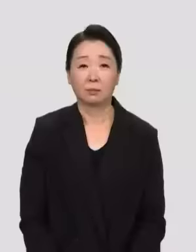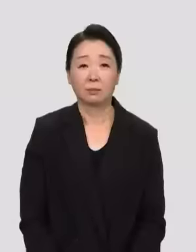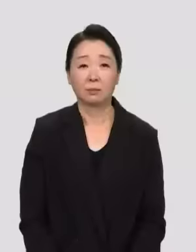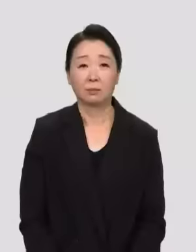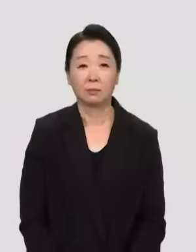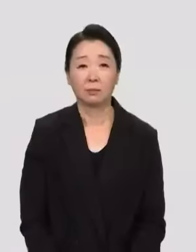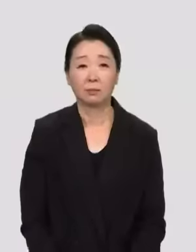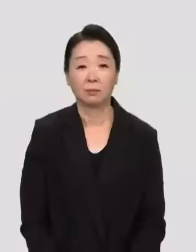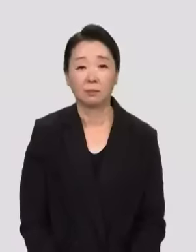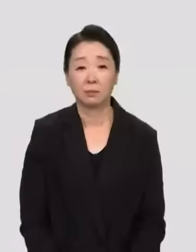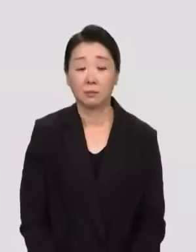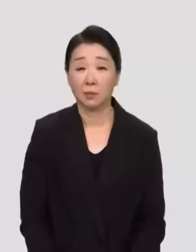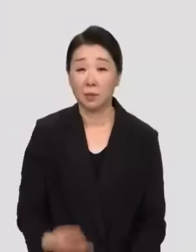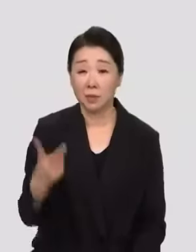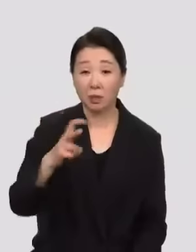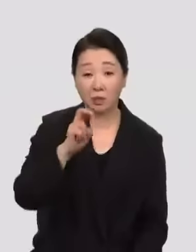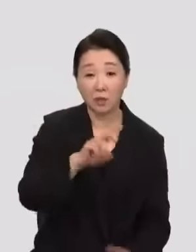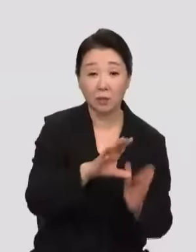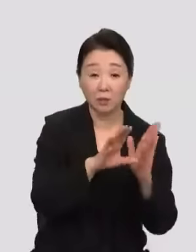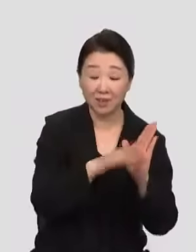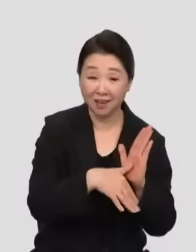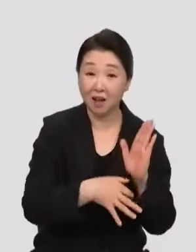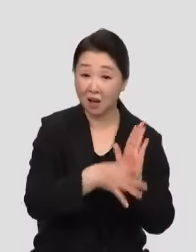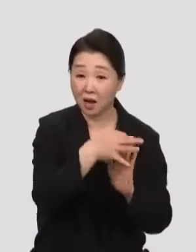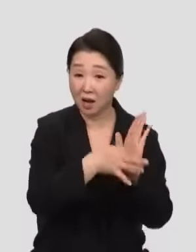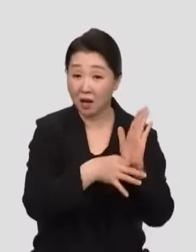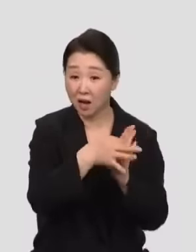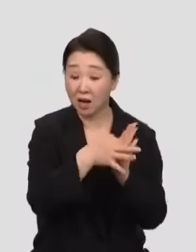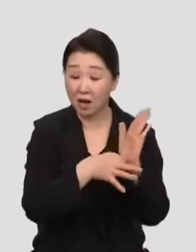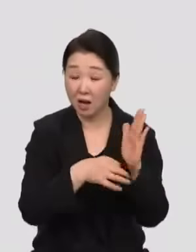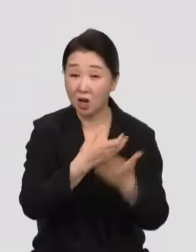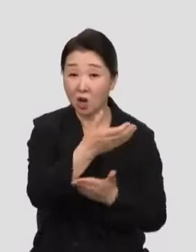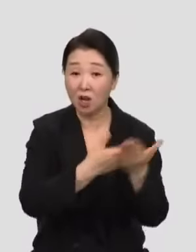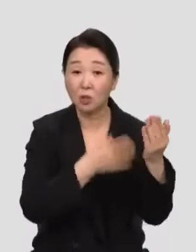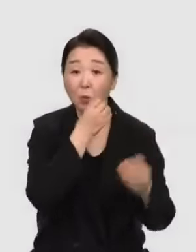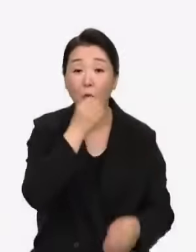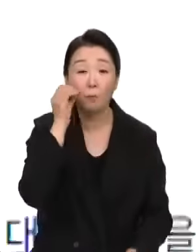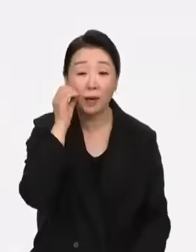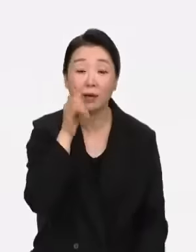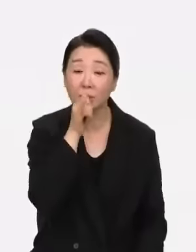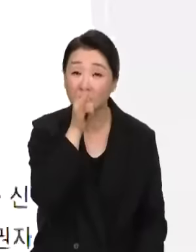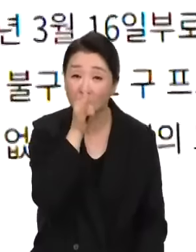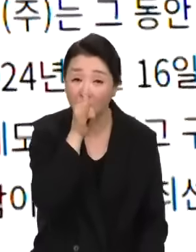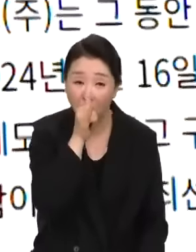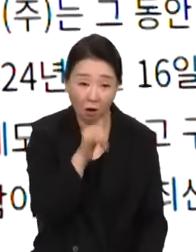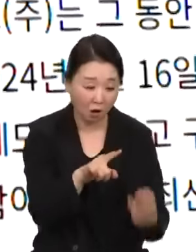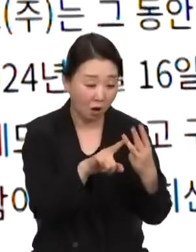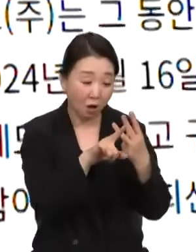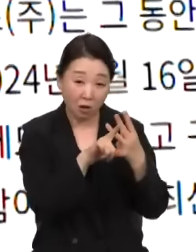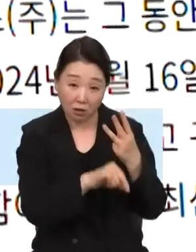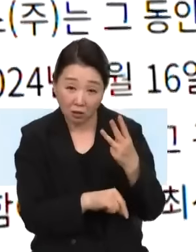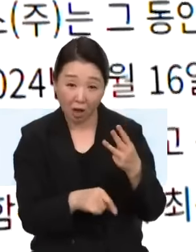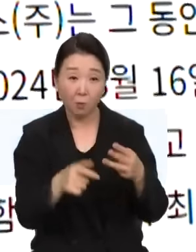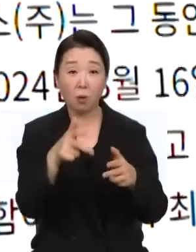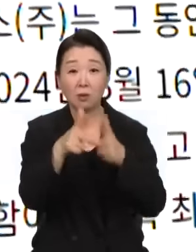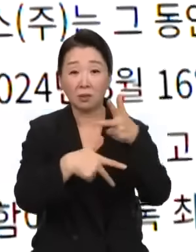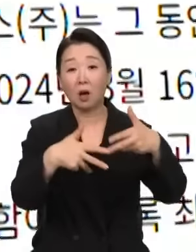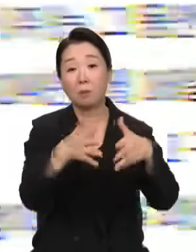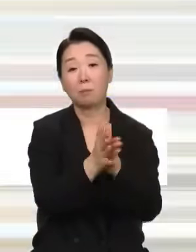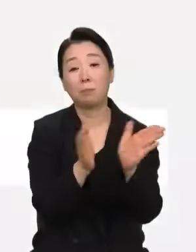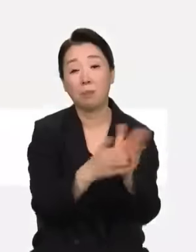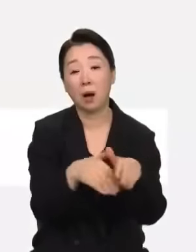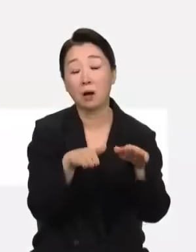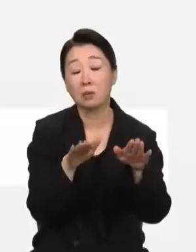기자입니다 지난 2021년 문을연 가상자산 거래소 홈페이지입니다 지난 3월 사업을 접었는데